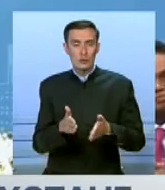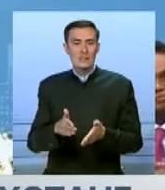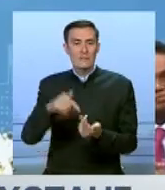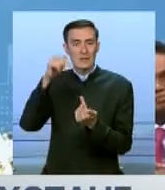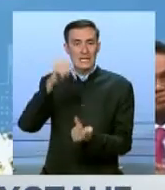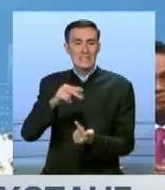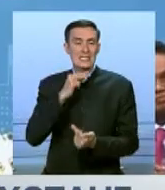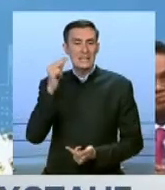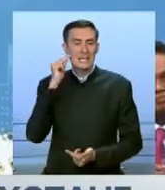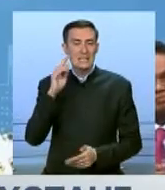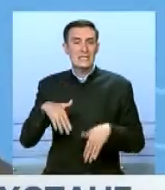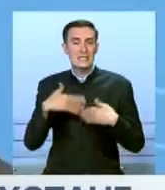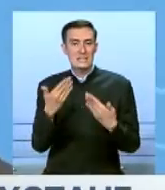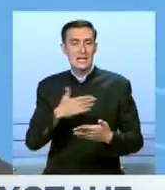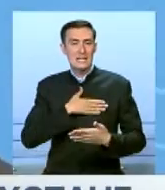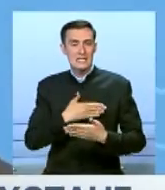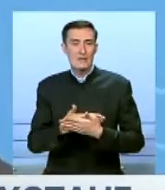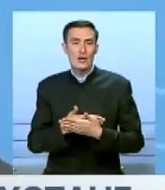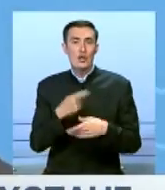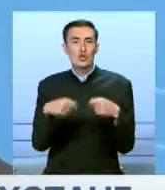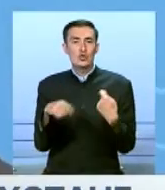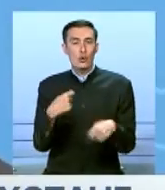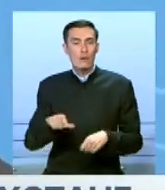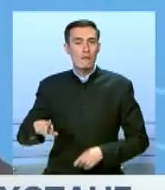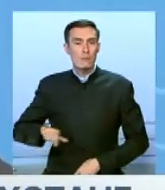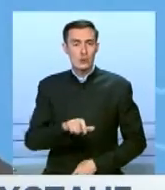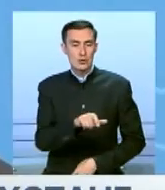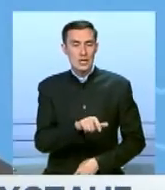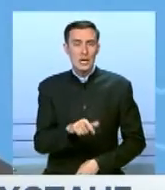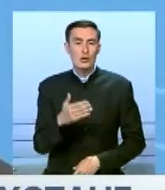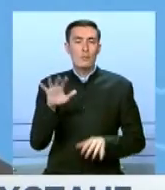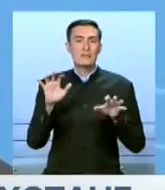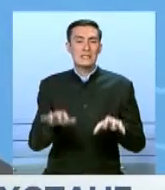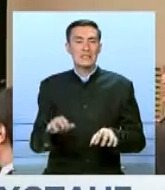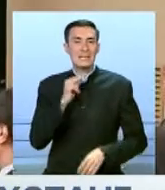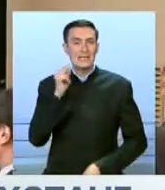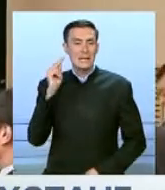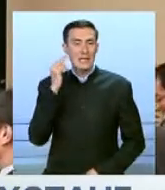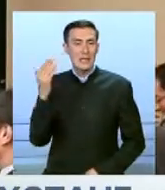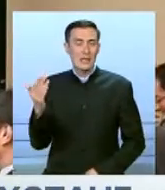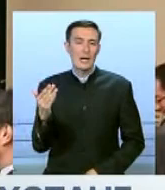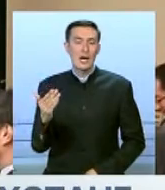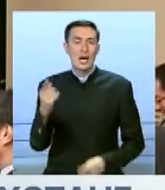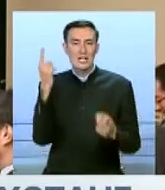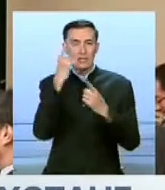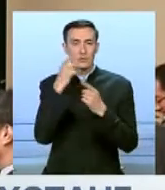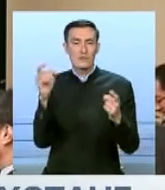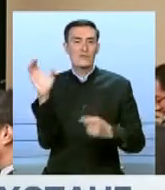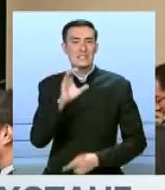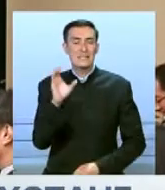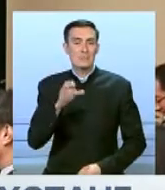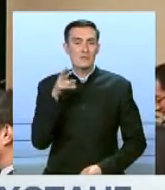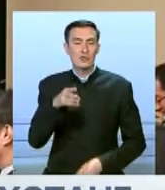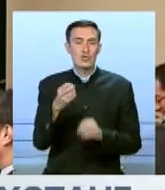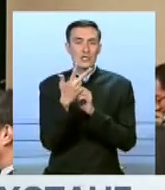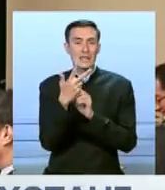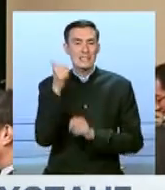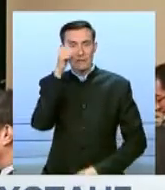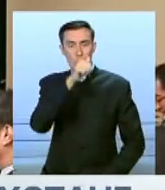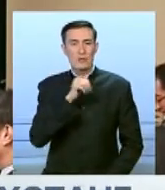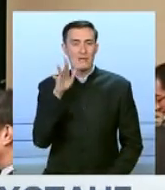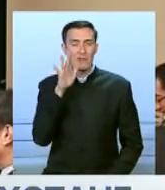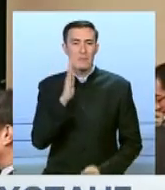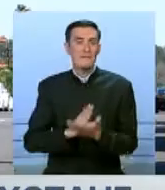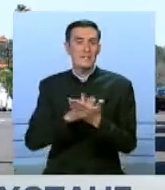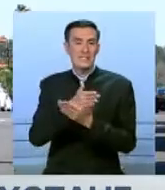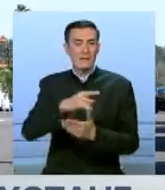китайской инициативой экономического пояса «Шелкового пути». Ее председатель КНР Си Цзиньпин озвучил в сентябре 2013 года во время